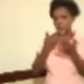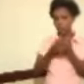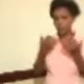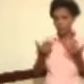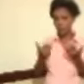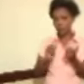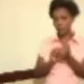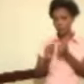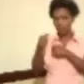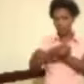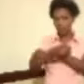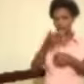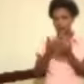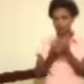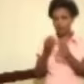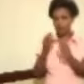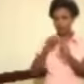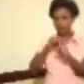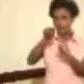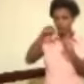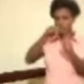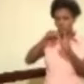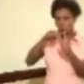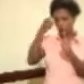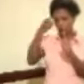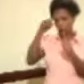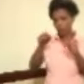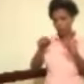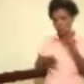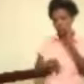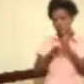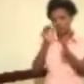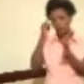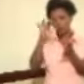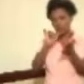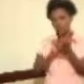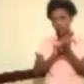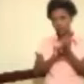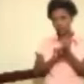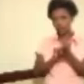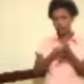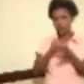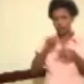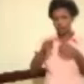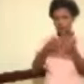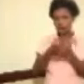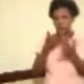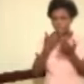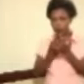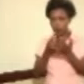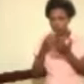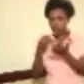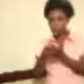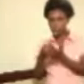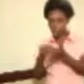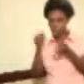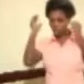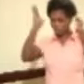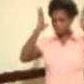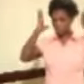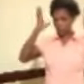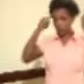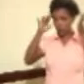ne pas le passer par des projets de low cost housing, des maisons à bon marché, que nous n'avons qu'à implémenter,